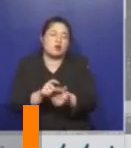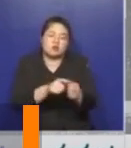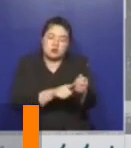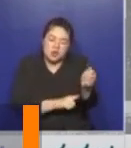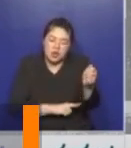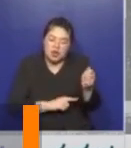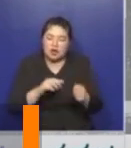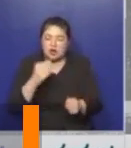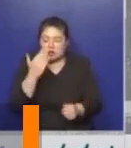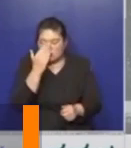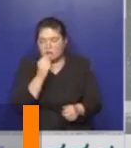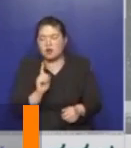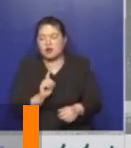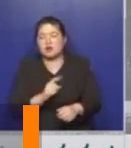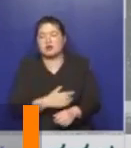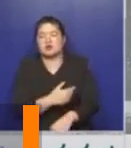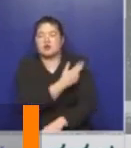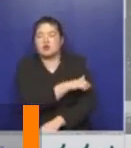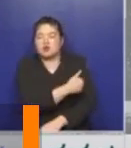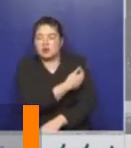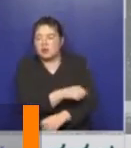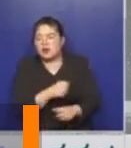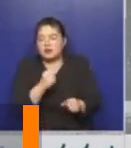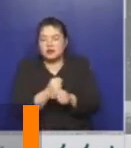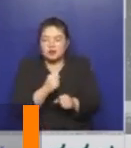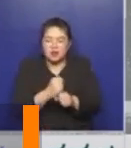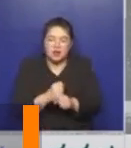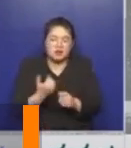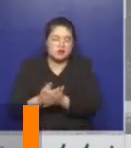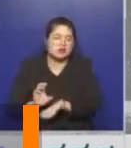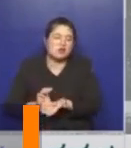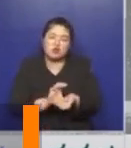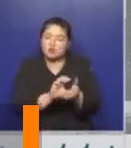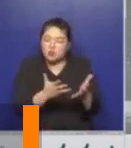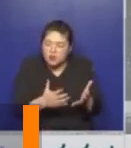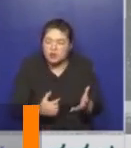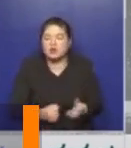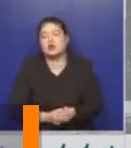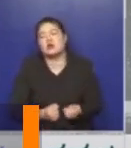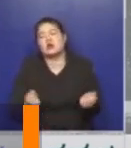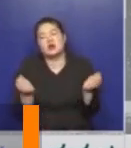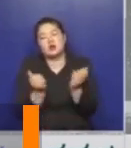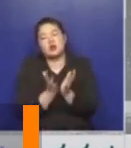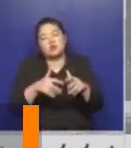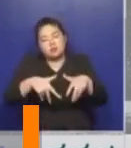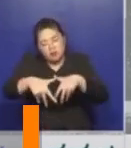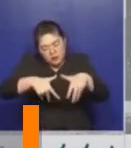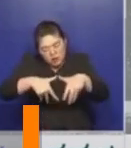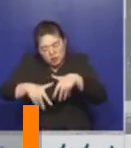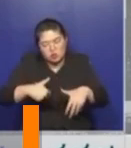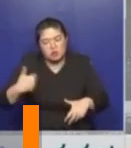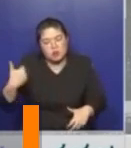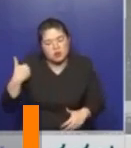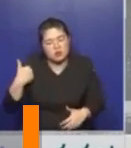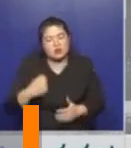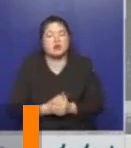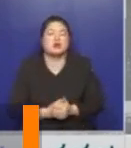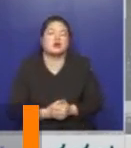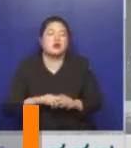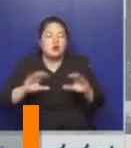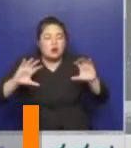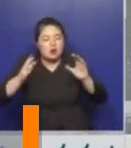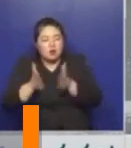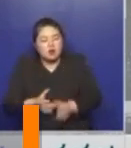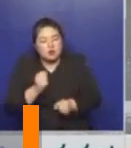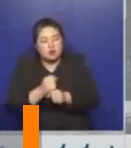พยาบาลทั่วประเทศไทยขาดสภาพคล่องแล้วใครเดือดร้อนก็ท่านประธานไม่ใช่ประชาชนเหรอครับข้าราชการของอาจจะทนได้